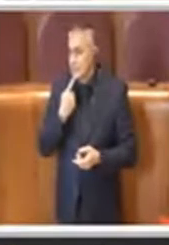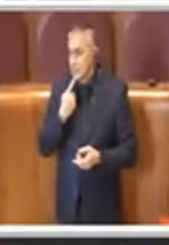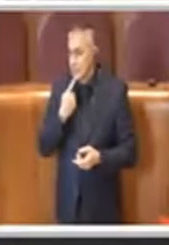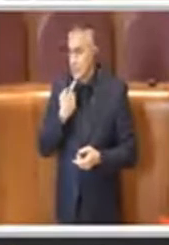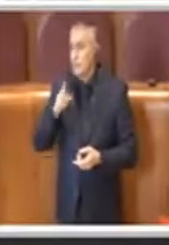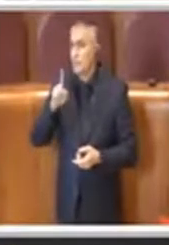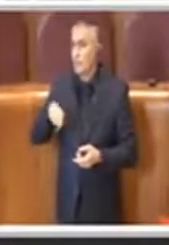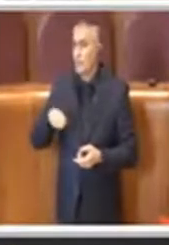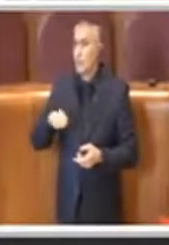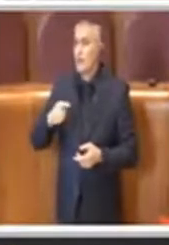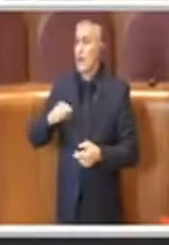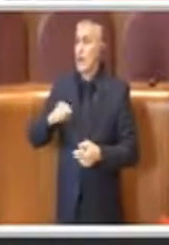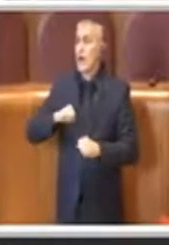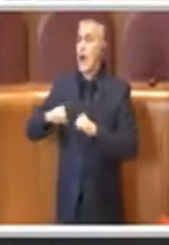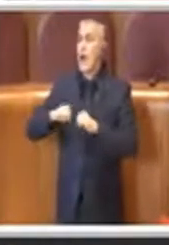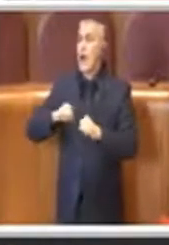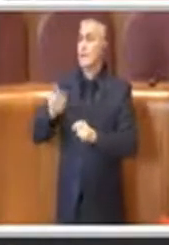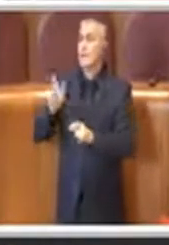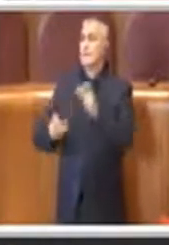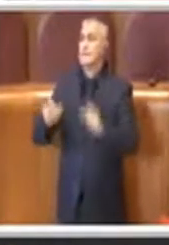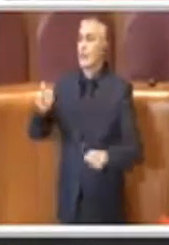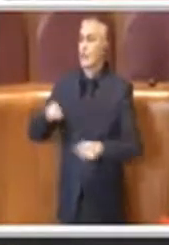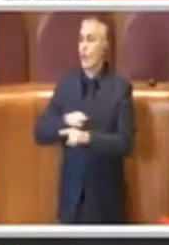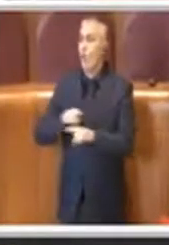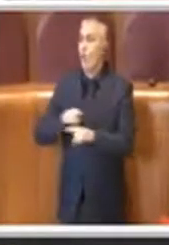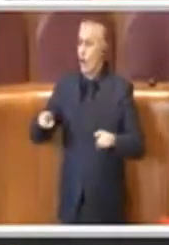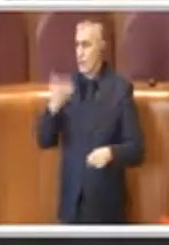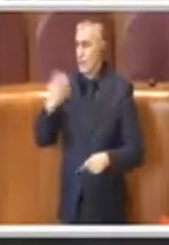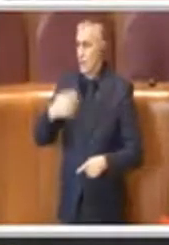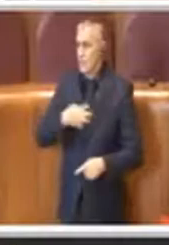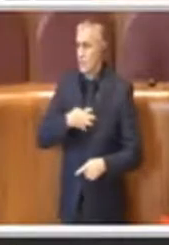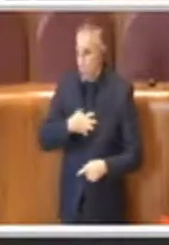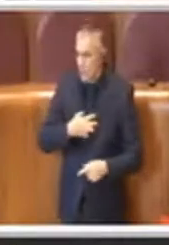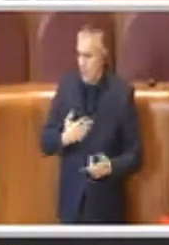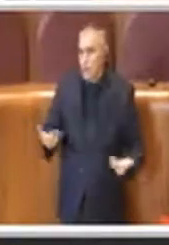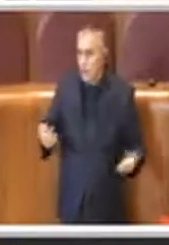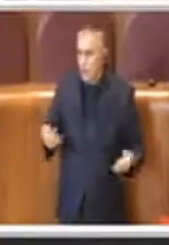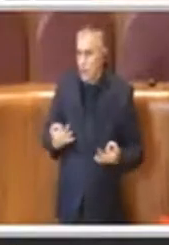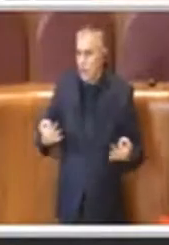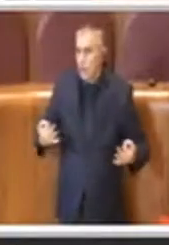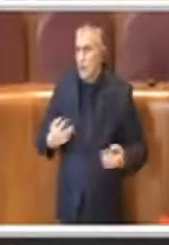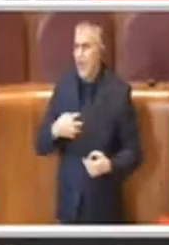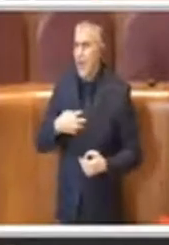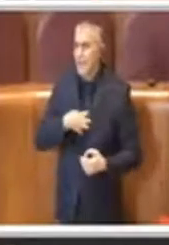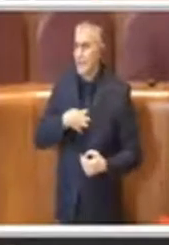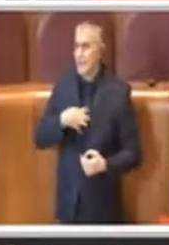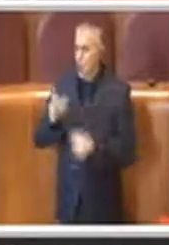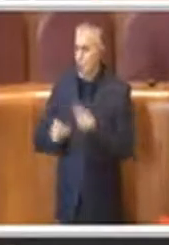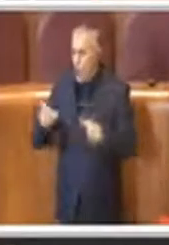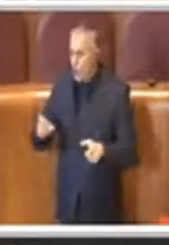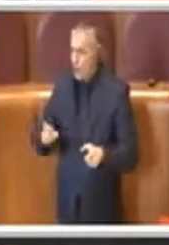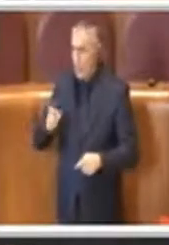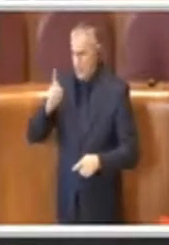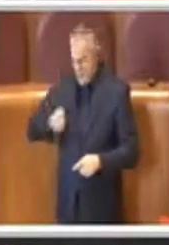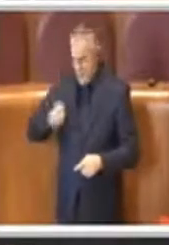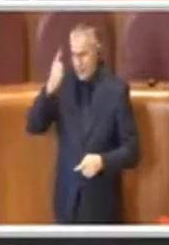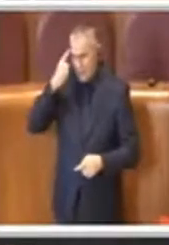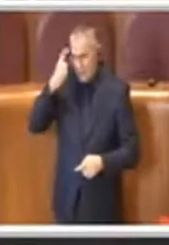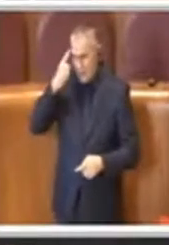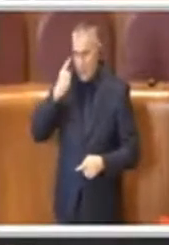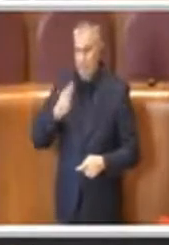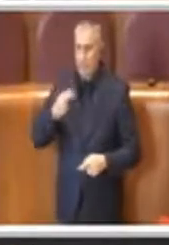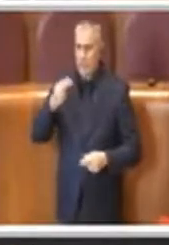anche amministratori. Lui ha fatto menzione degli assessori. Certo, gli assessori dovrebbero essere consapevoli che questo debito